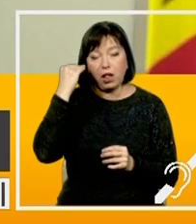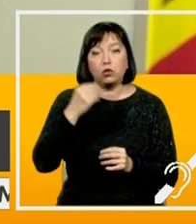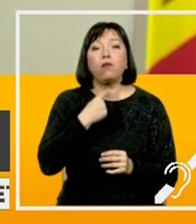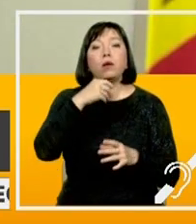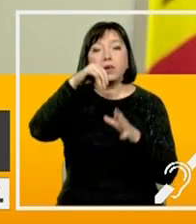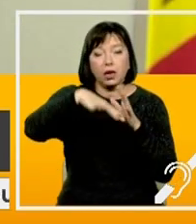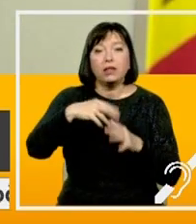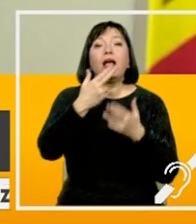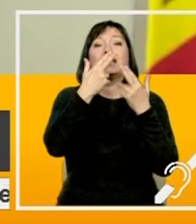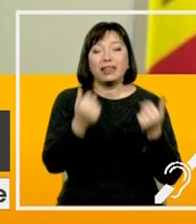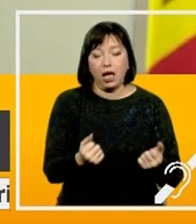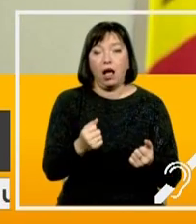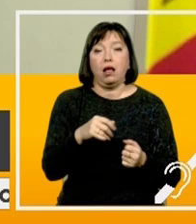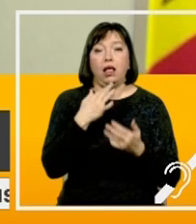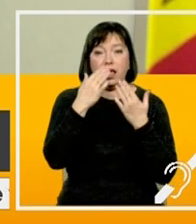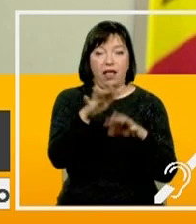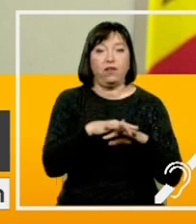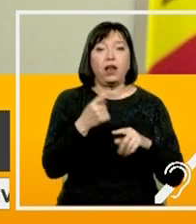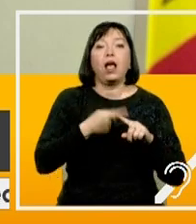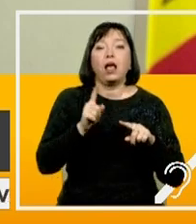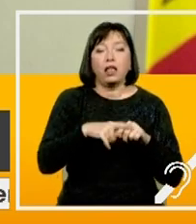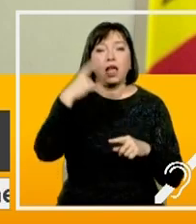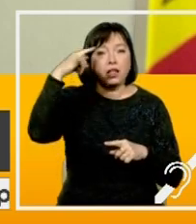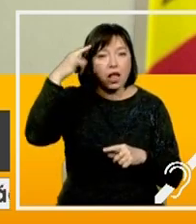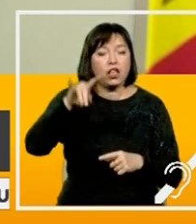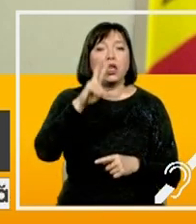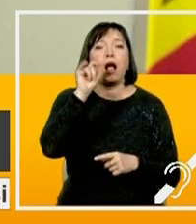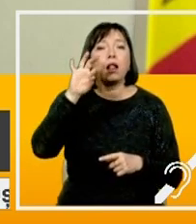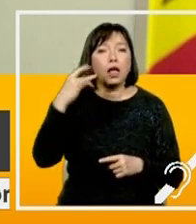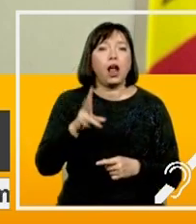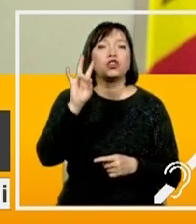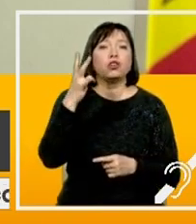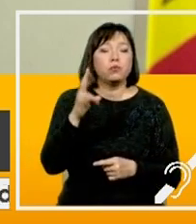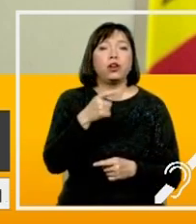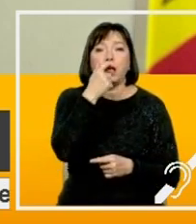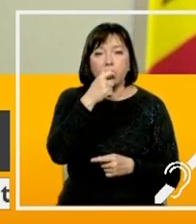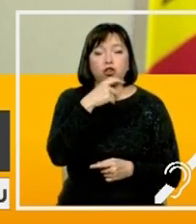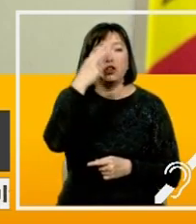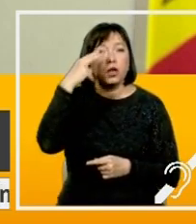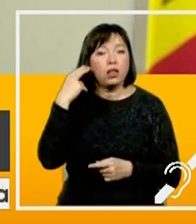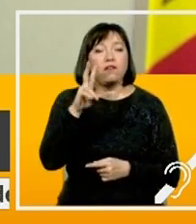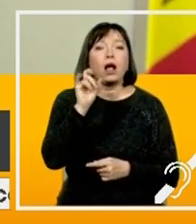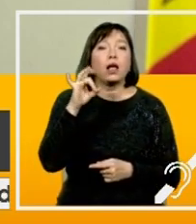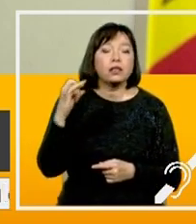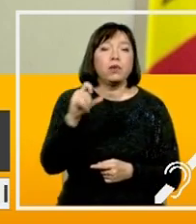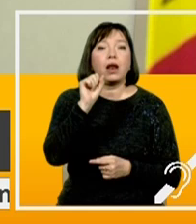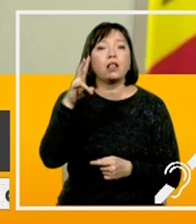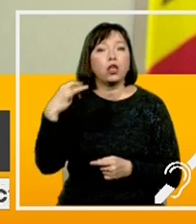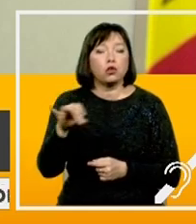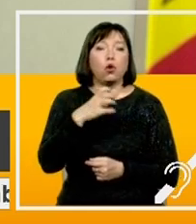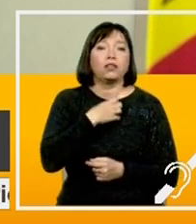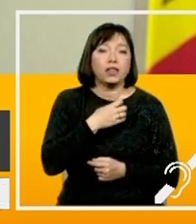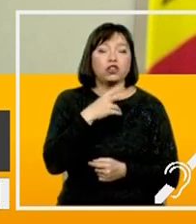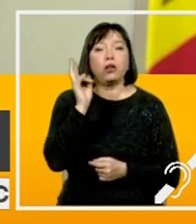au votat da la referendum. Este vorba despre Telenești, Călărași, Nisporeni, Hâncești, Ialoveni, Cantemir, Anenii Noi,